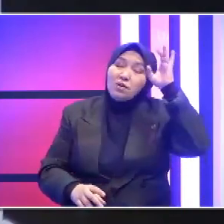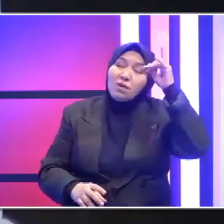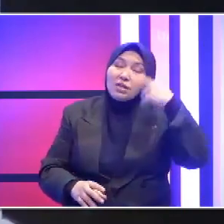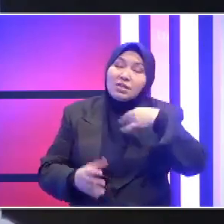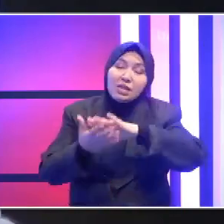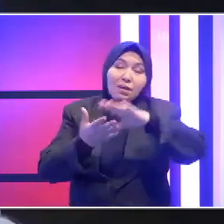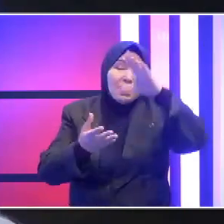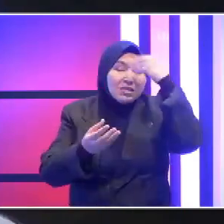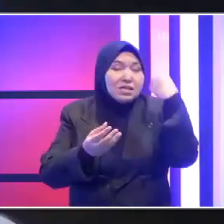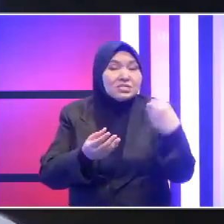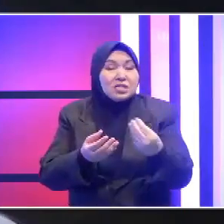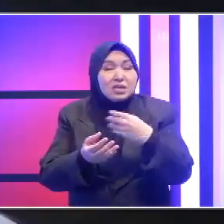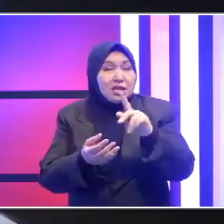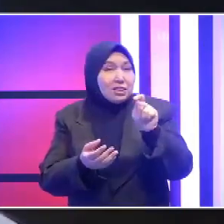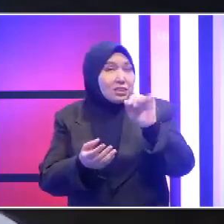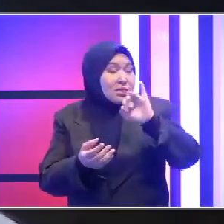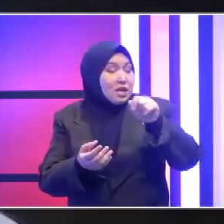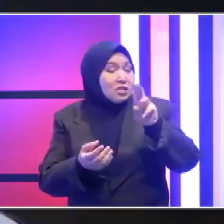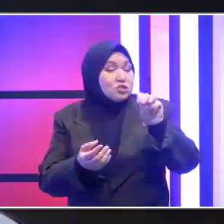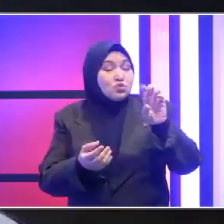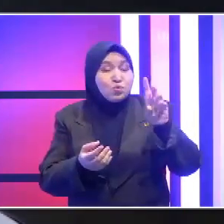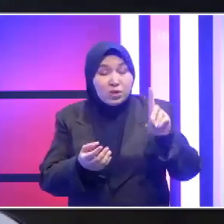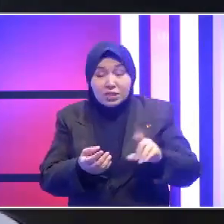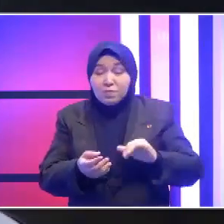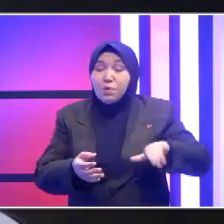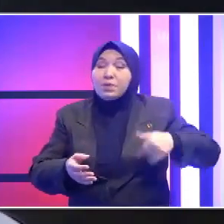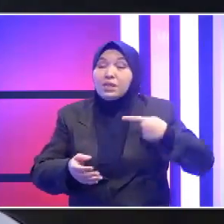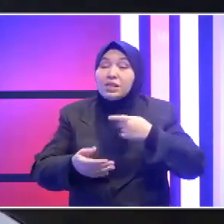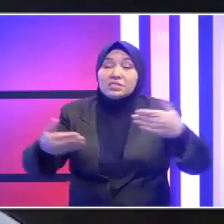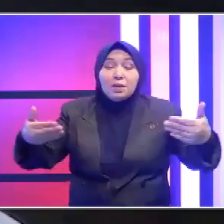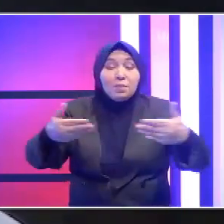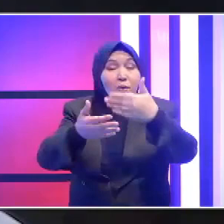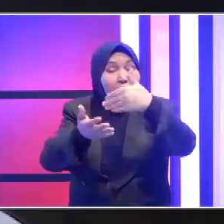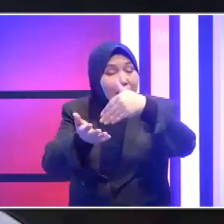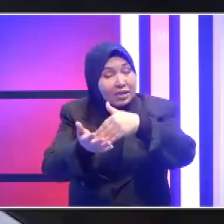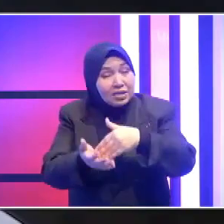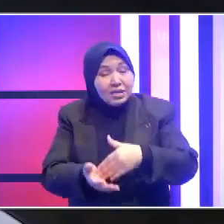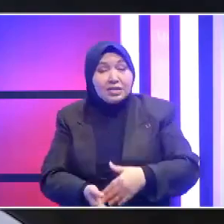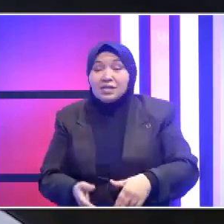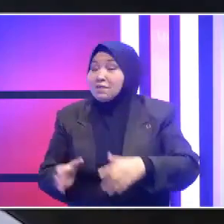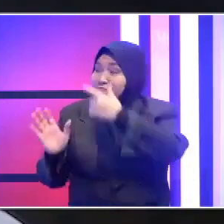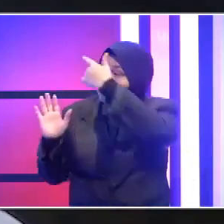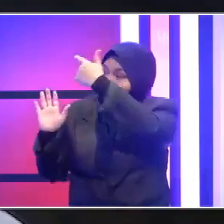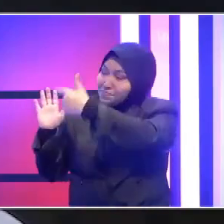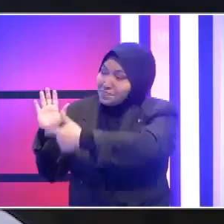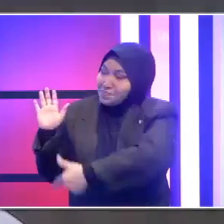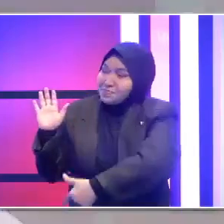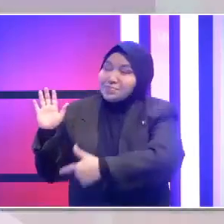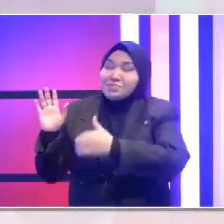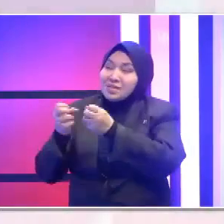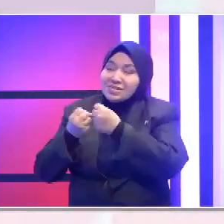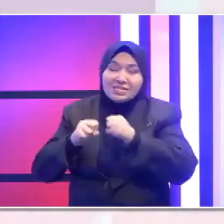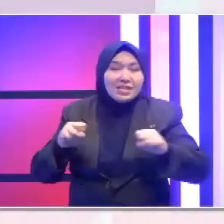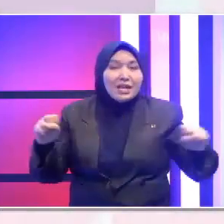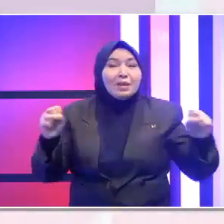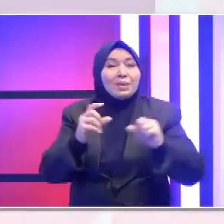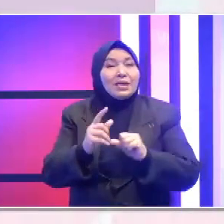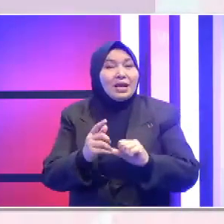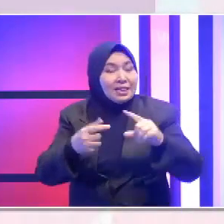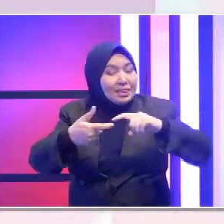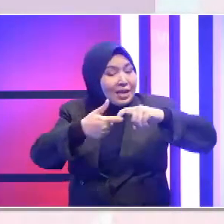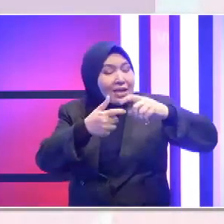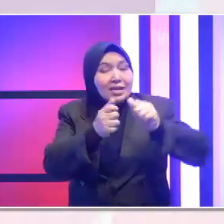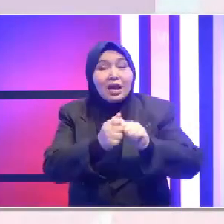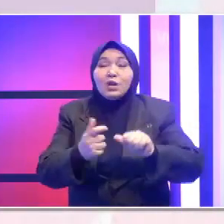namanya sedikit tajwid pada hari ini sebab kita menyambung kembali kita lihat dislike yang kita sediakan kena anime huruf-huruf